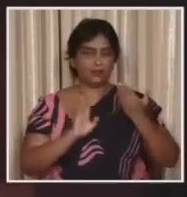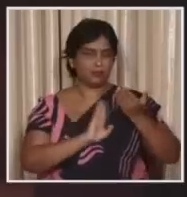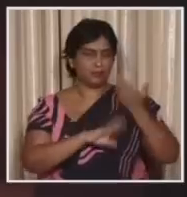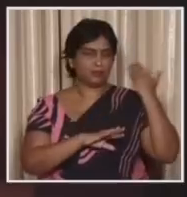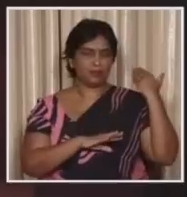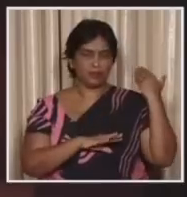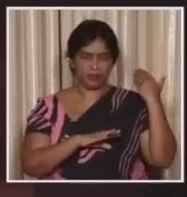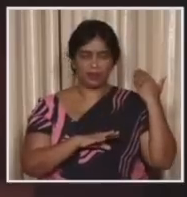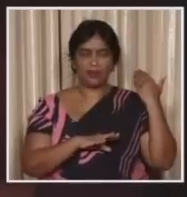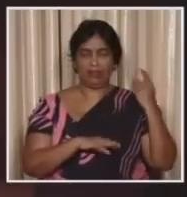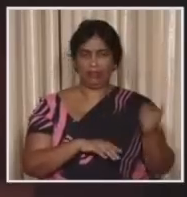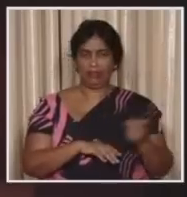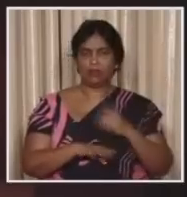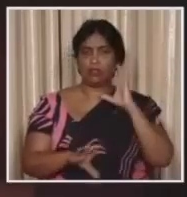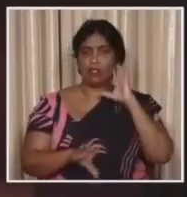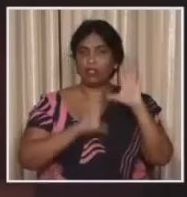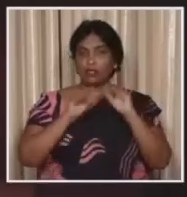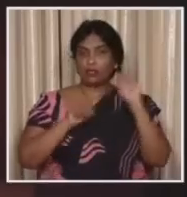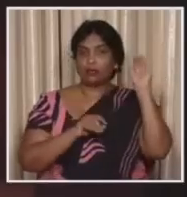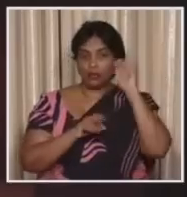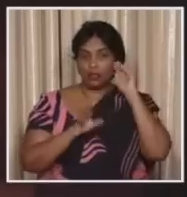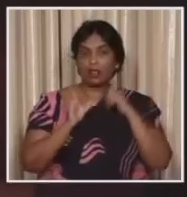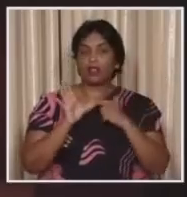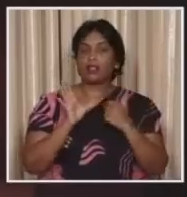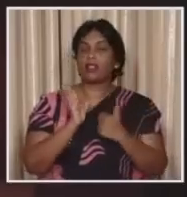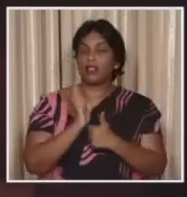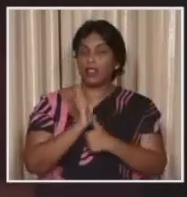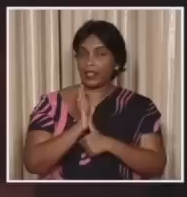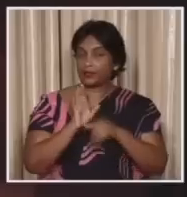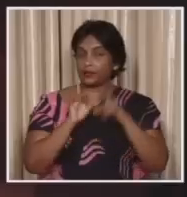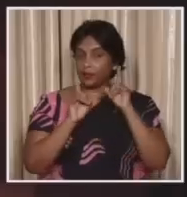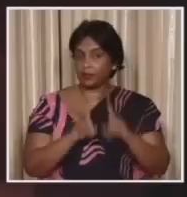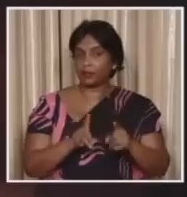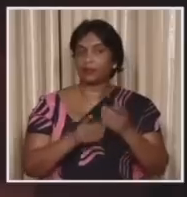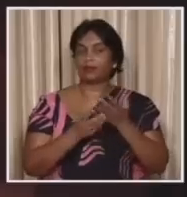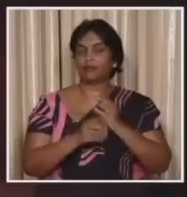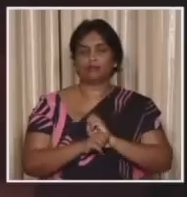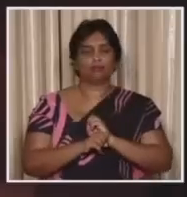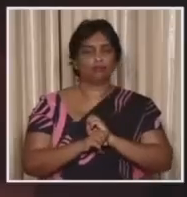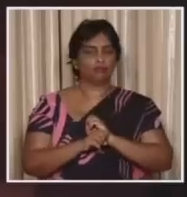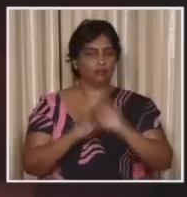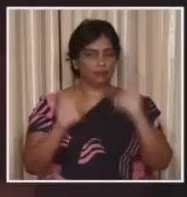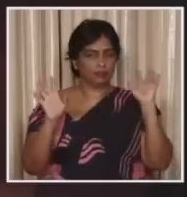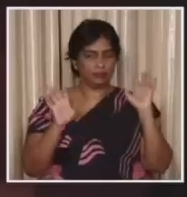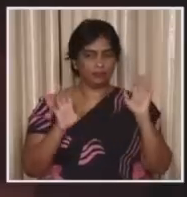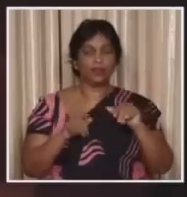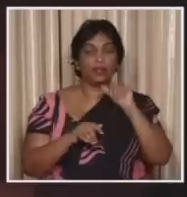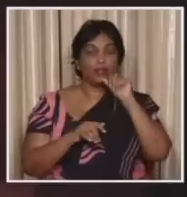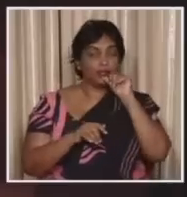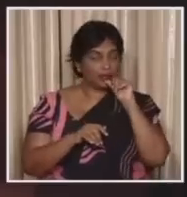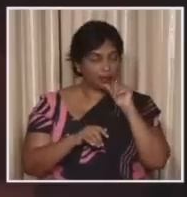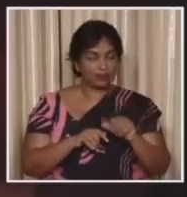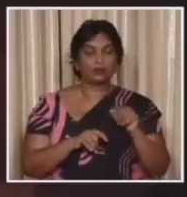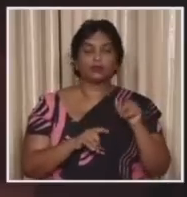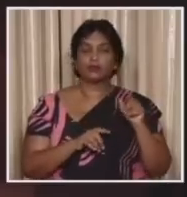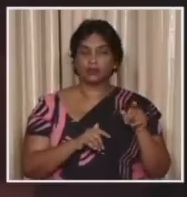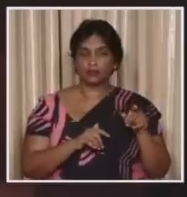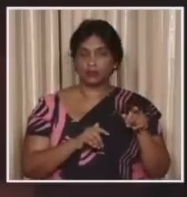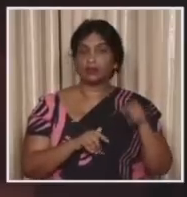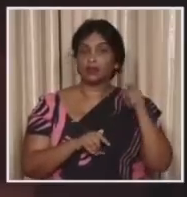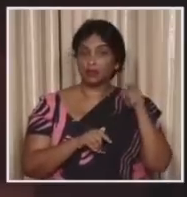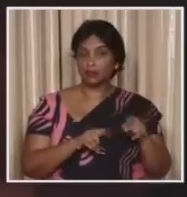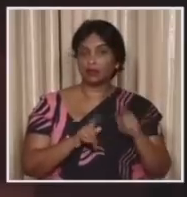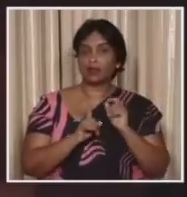දවසක අර තොරතුරු දැනගැනීමේ පනත හරහා තමයි ඒක එළියට ආවේ. ඇත්ත වශයෙන්ම